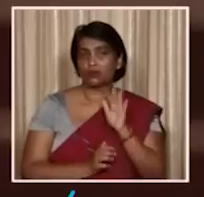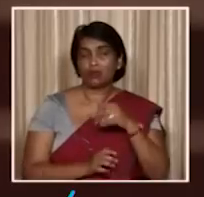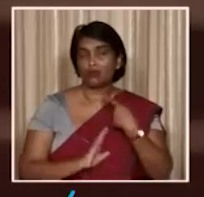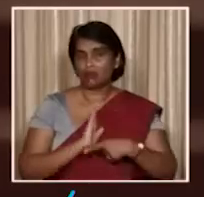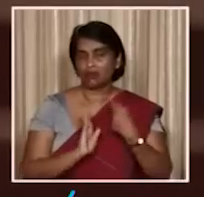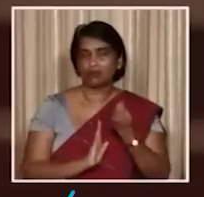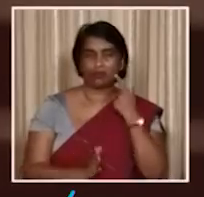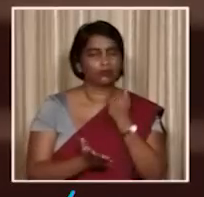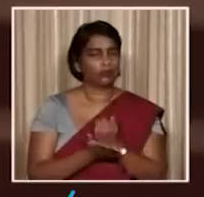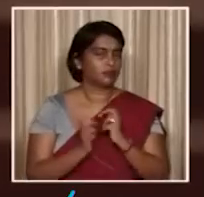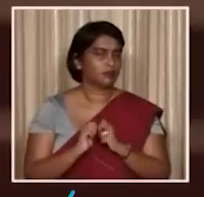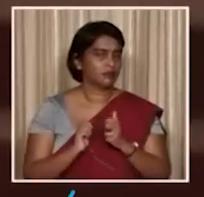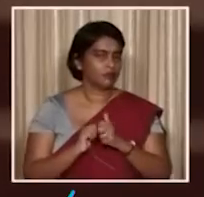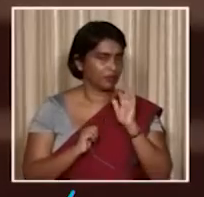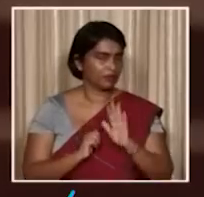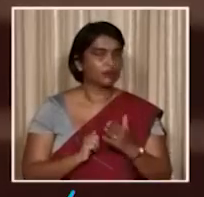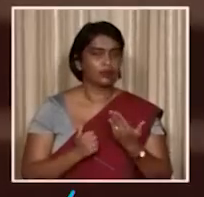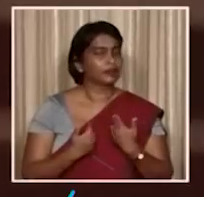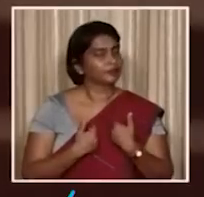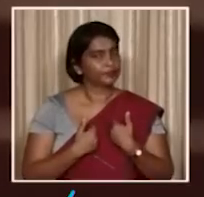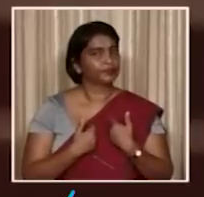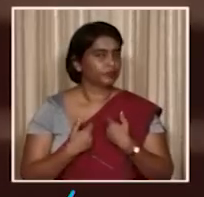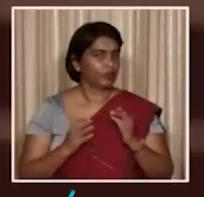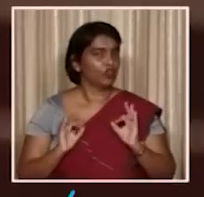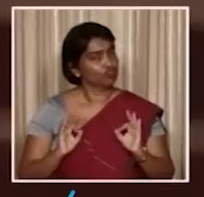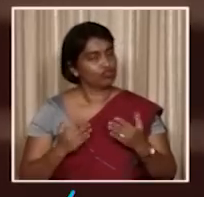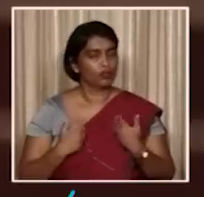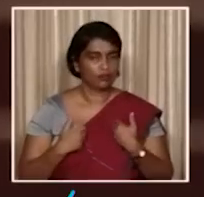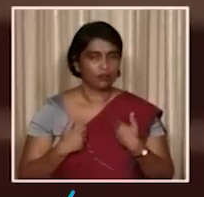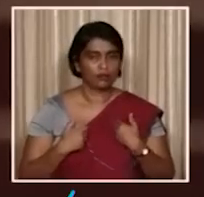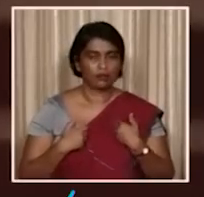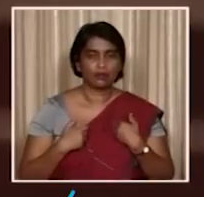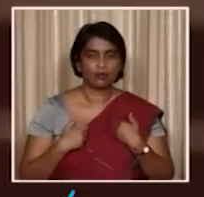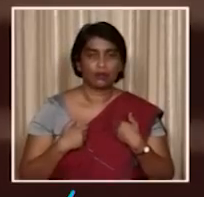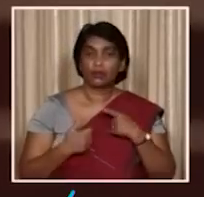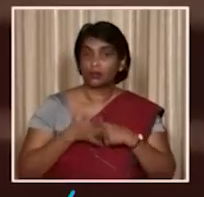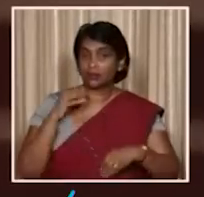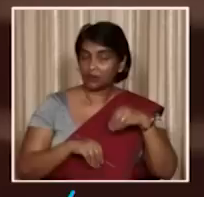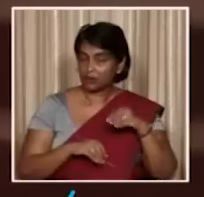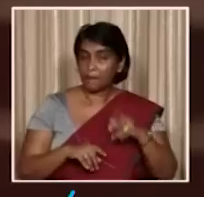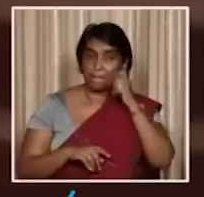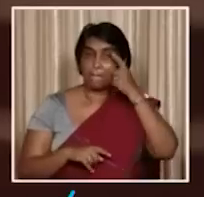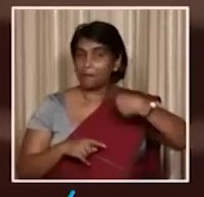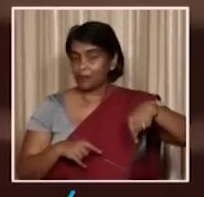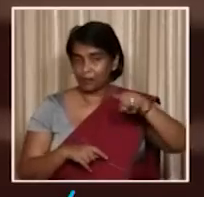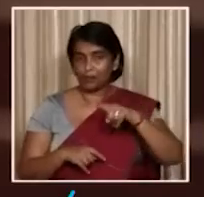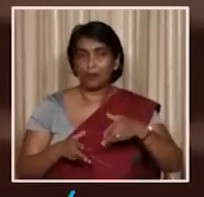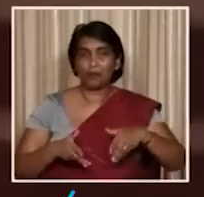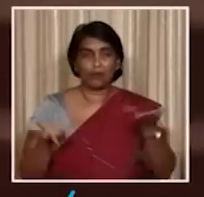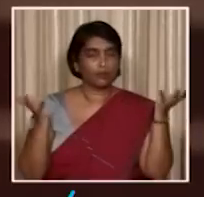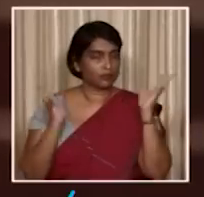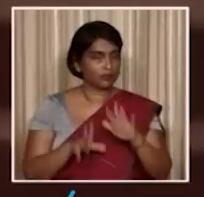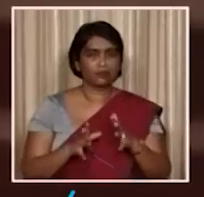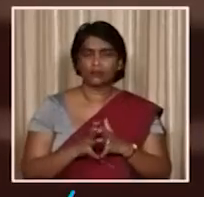තියෙන ආර්ථික අර්බුදයත් එක්ක අපි සූදානම් වුණත් මීට මැතිවරණ තියලා මිනිසුන්ව මහපාට